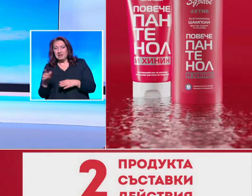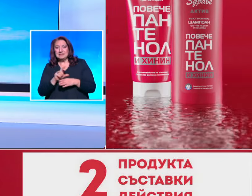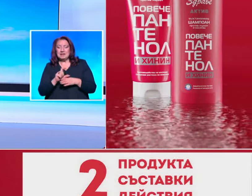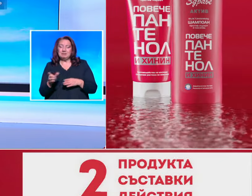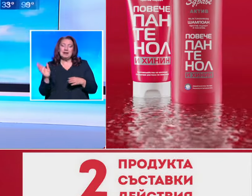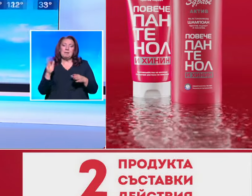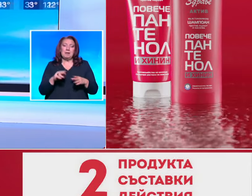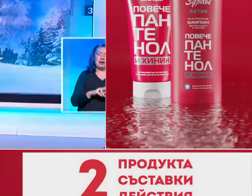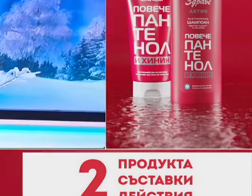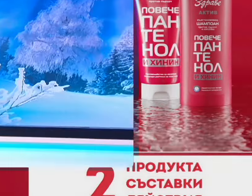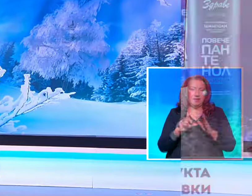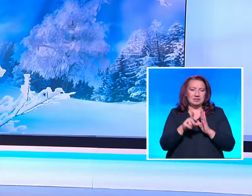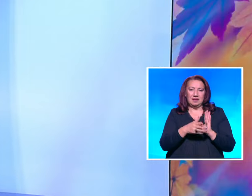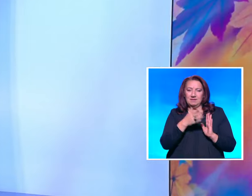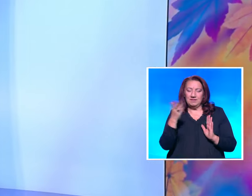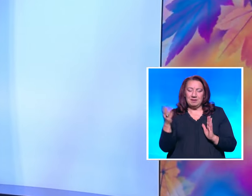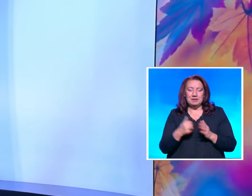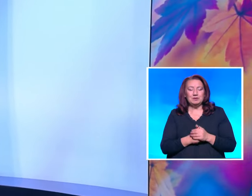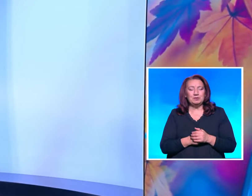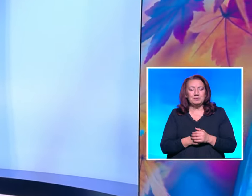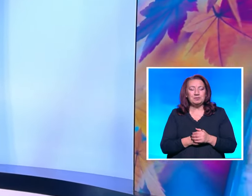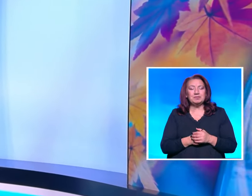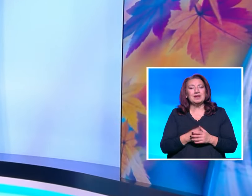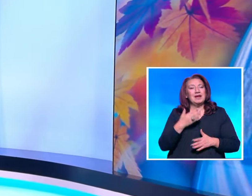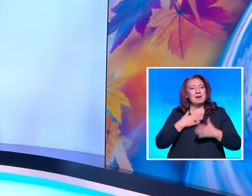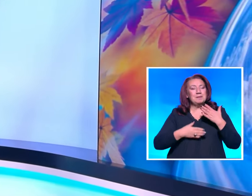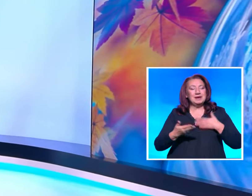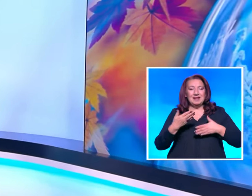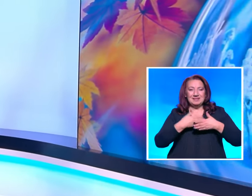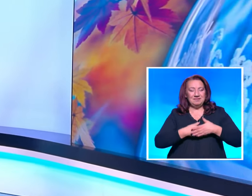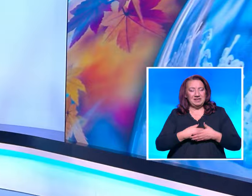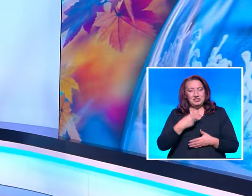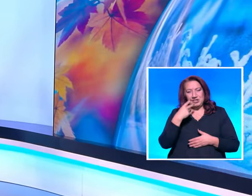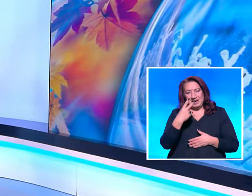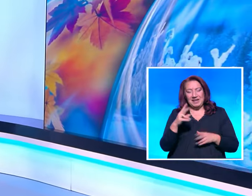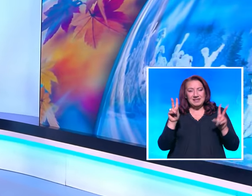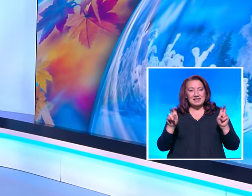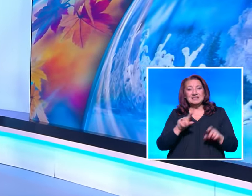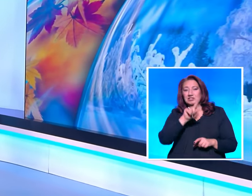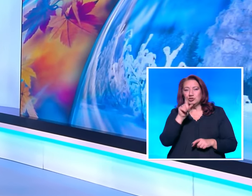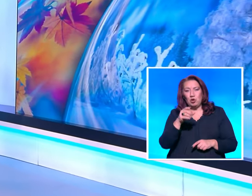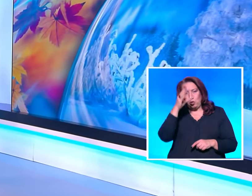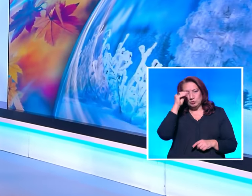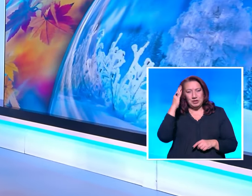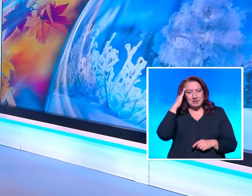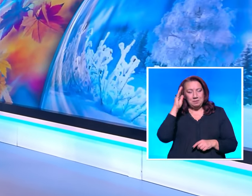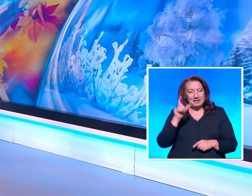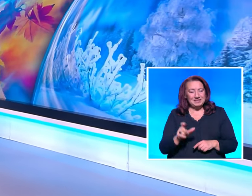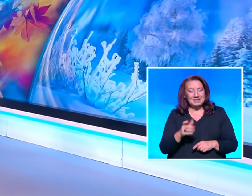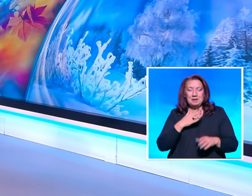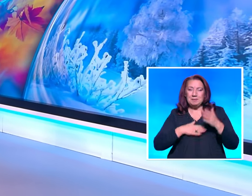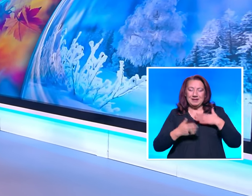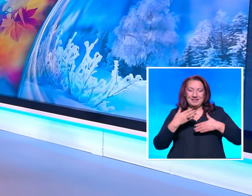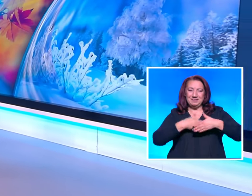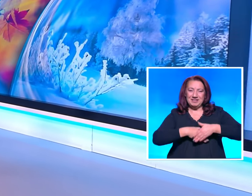промяна на времето По Би ТВ сега е време за защо господин министр Жени Марчева Благодарим ви, че сте с нас